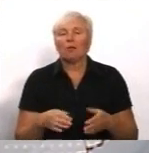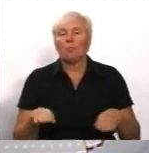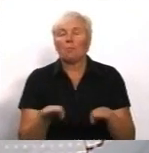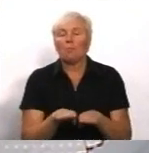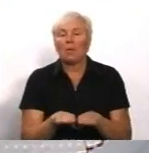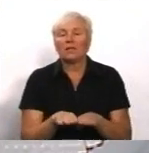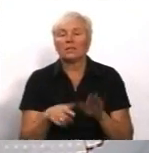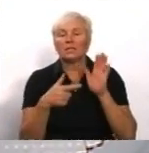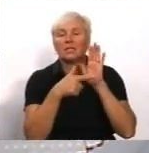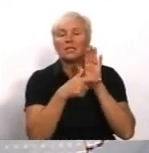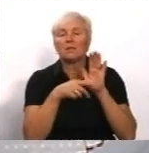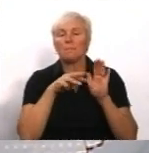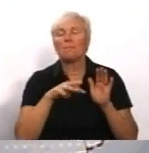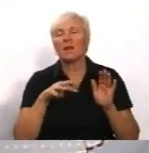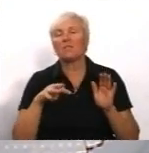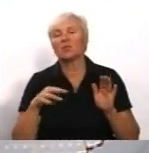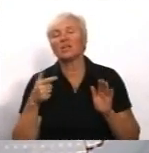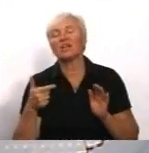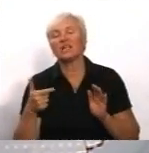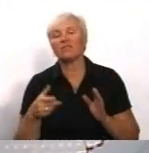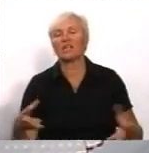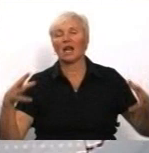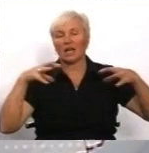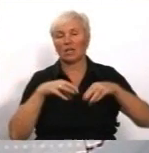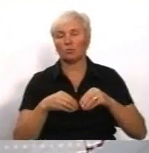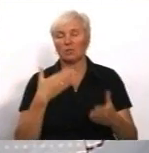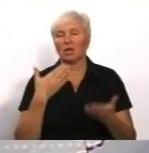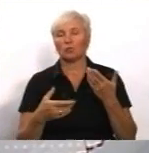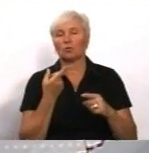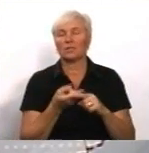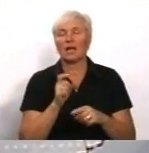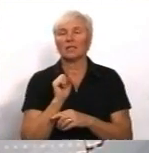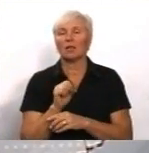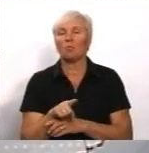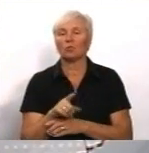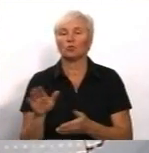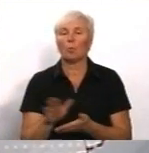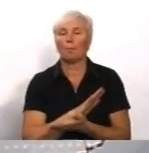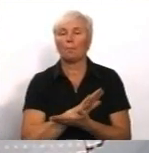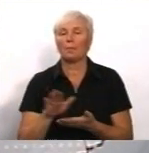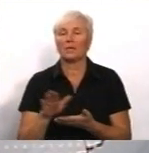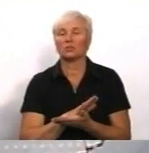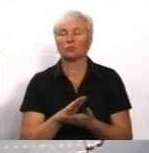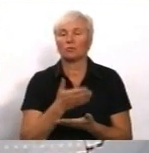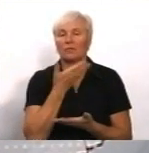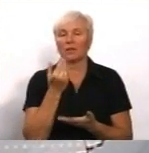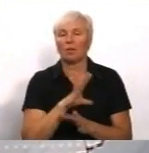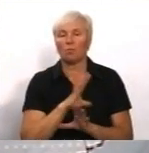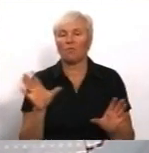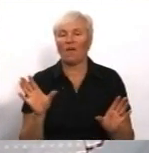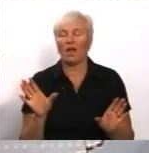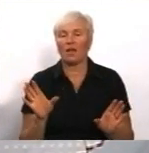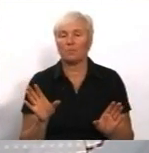майже на 7 мільйонів гривень разом. Але якщо це замовлення, то безкоштовним замовленням не буває дослідження